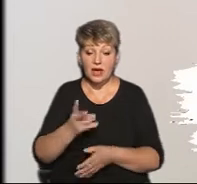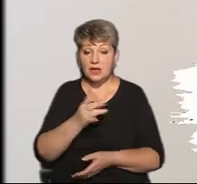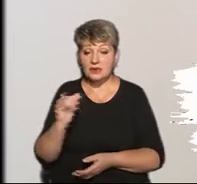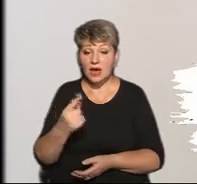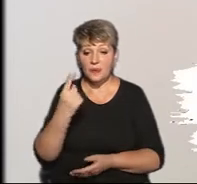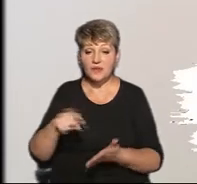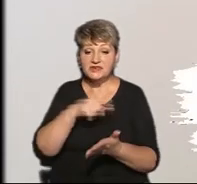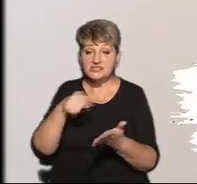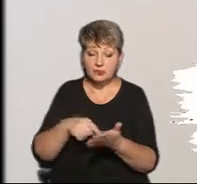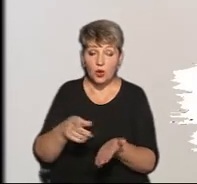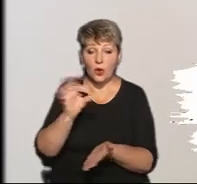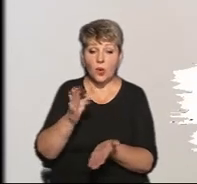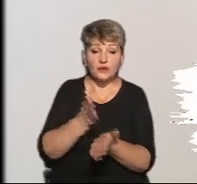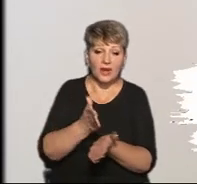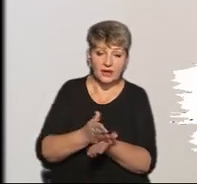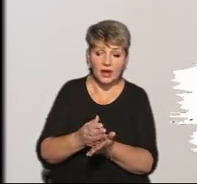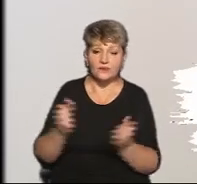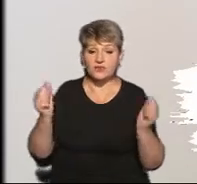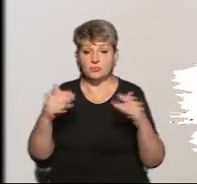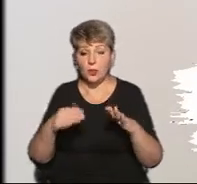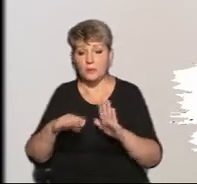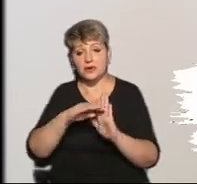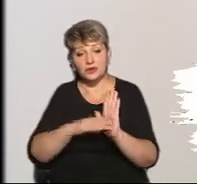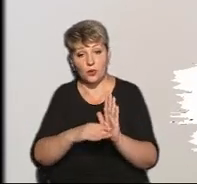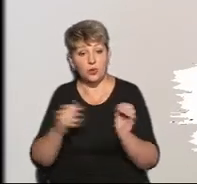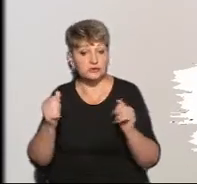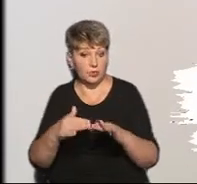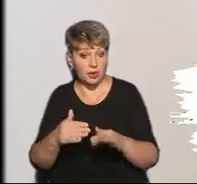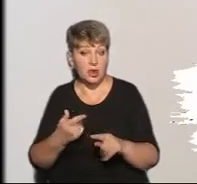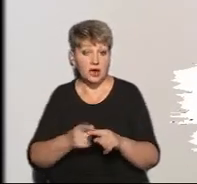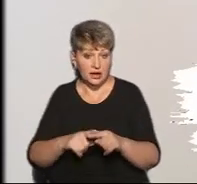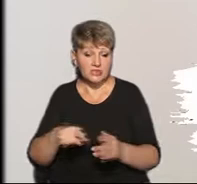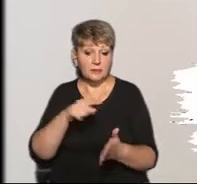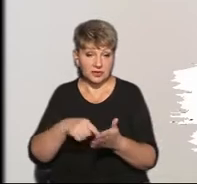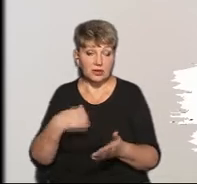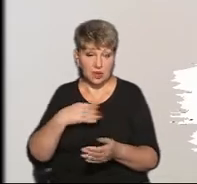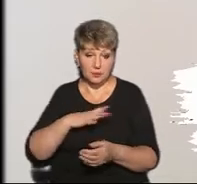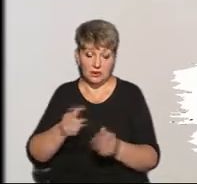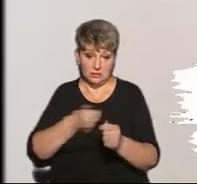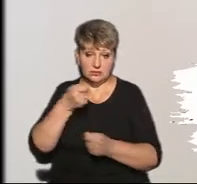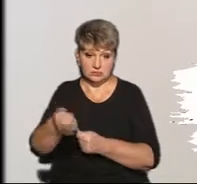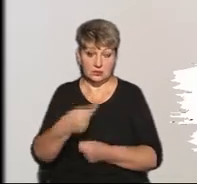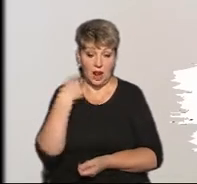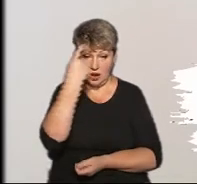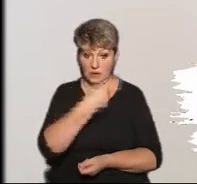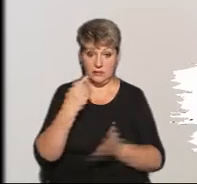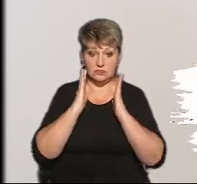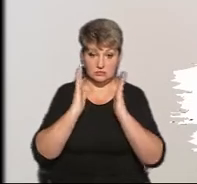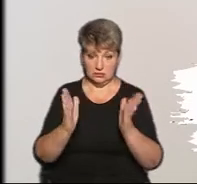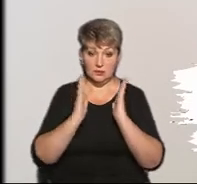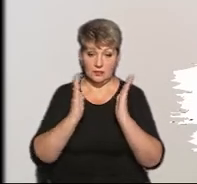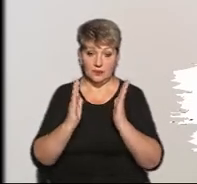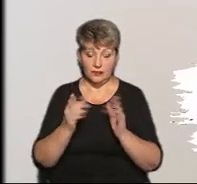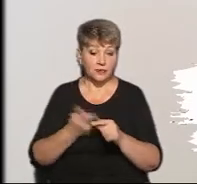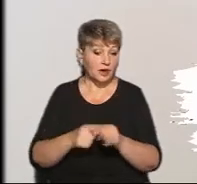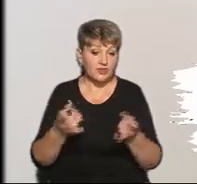від неї про наявність зборів або протоколів зборів. До речі, ці питання я ж її задавав в обличчя, вона уходить від питання. Я думаю, що